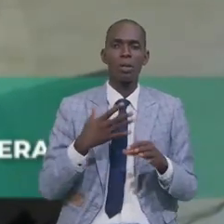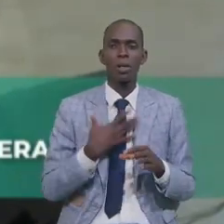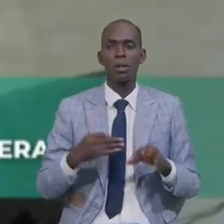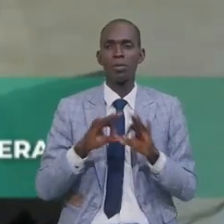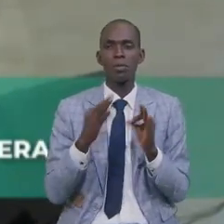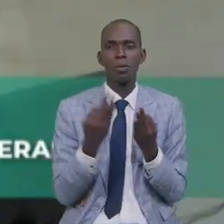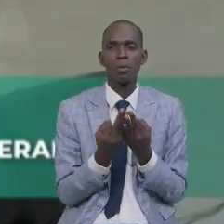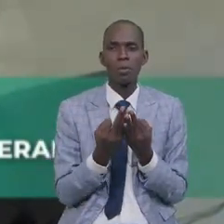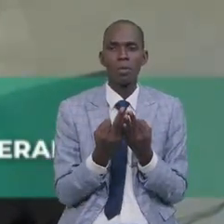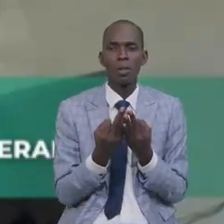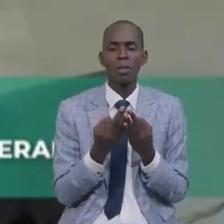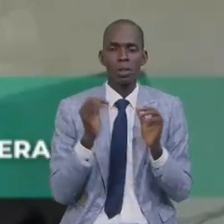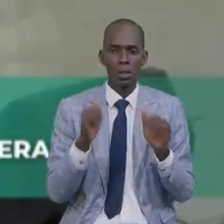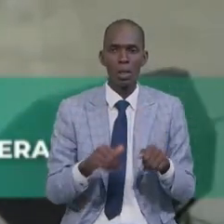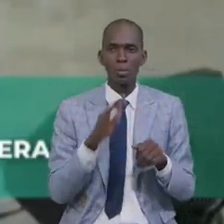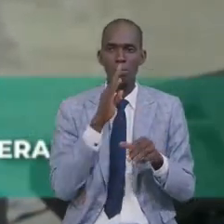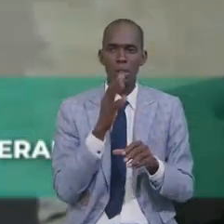familles, peut être